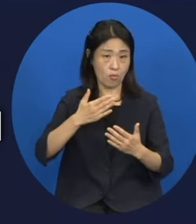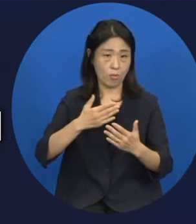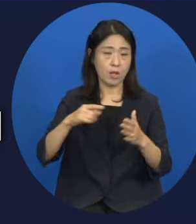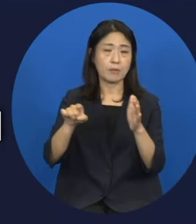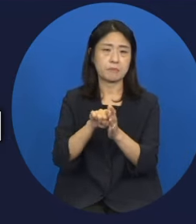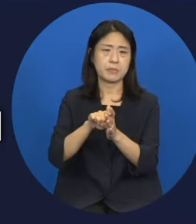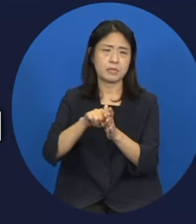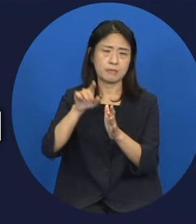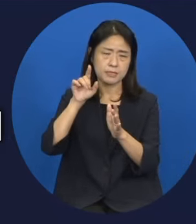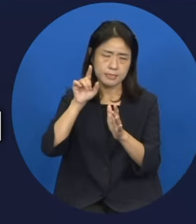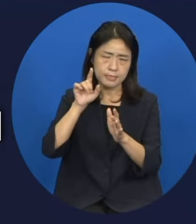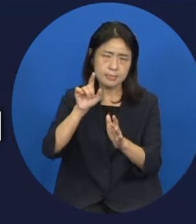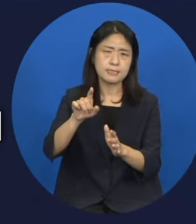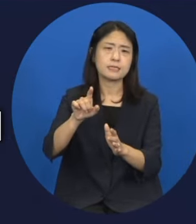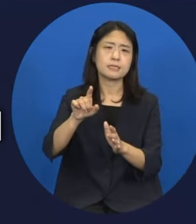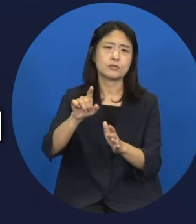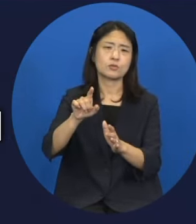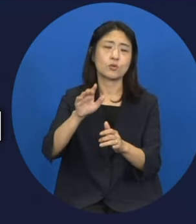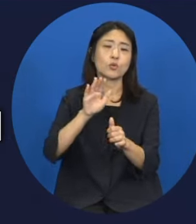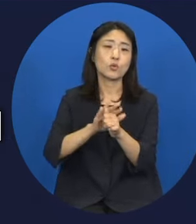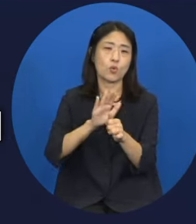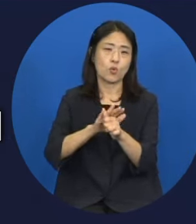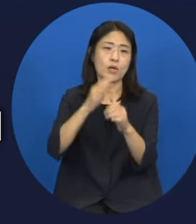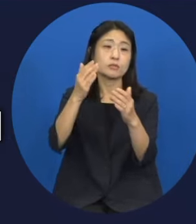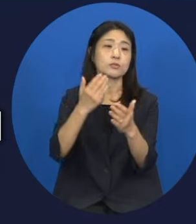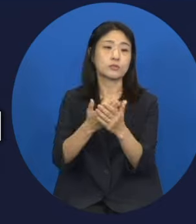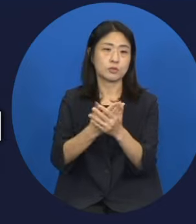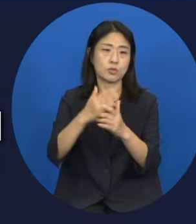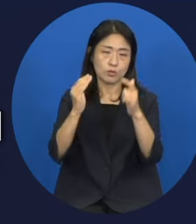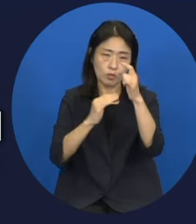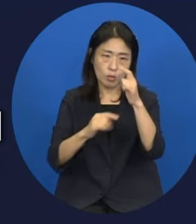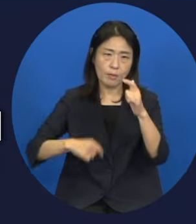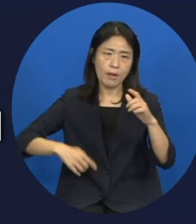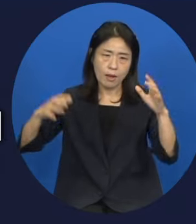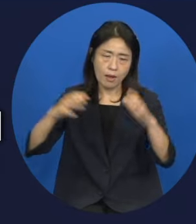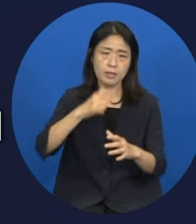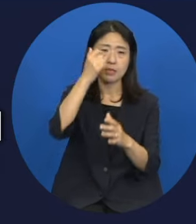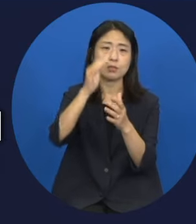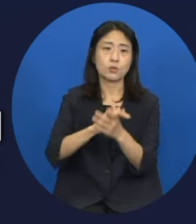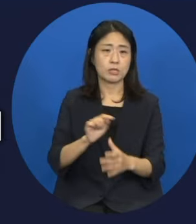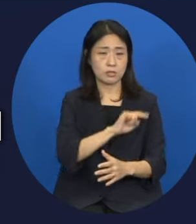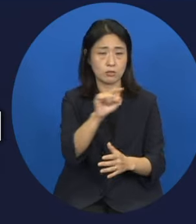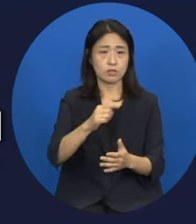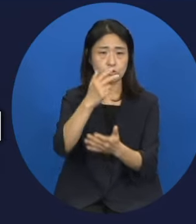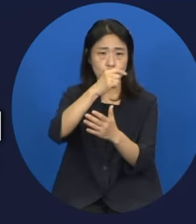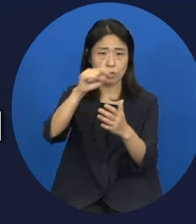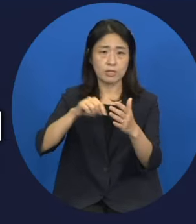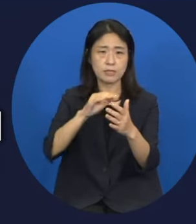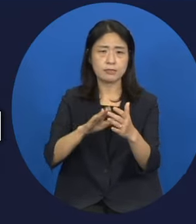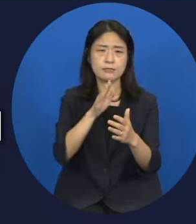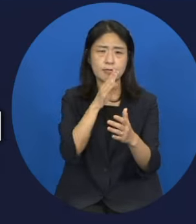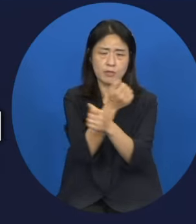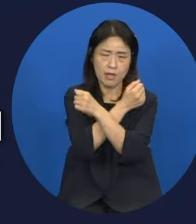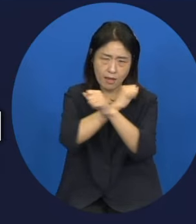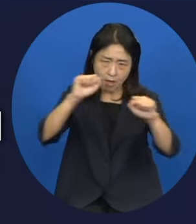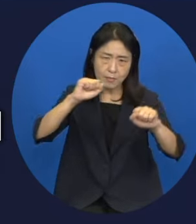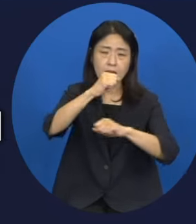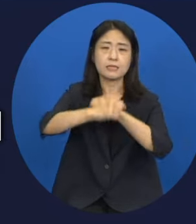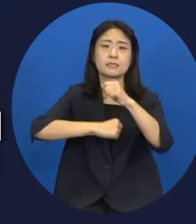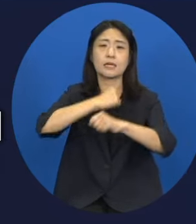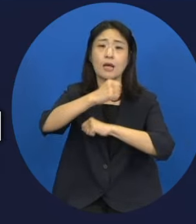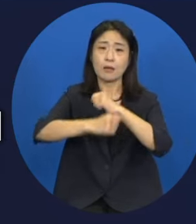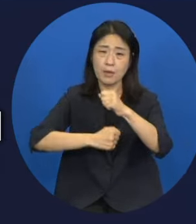믿음을 지킬 수 있도록 도와주옵소서. 성도들의 합심기도로 그들이 주 안에 참된 해방과 자유를 누리게